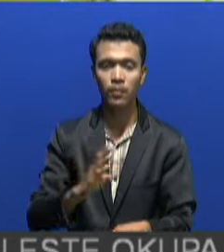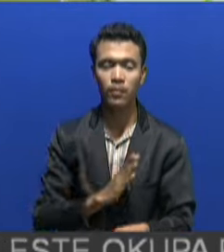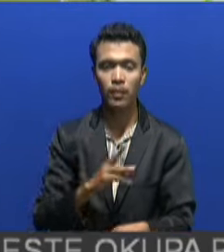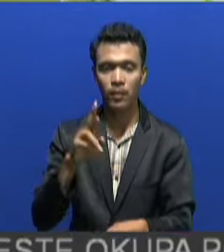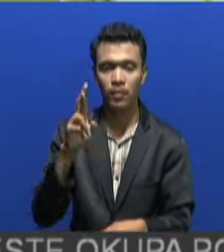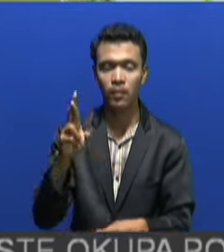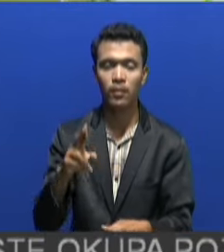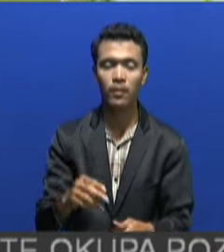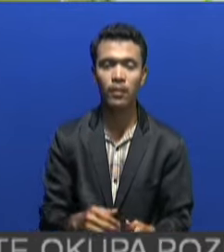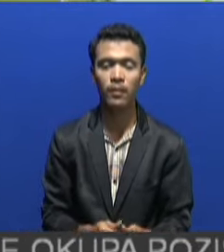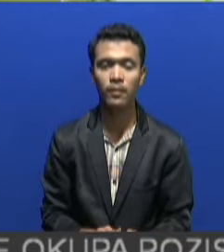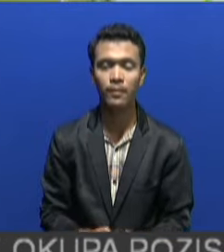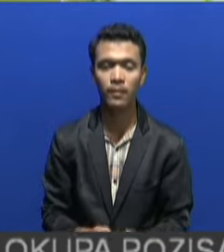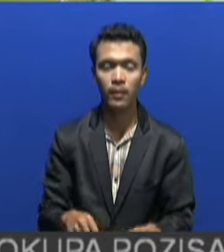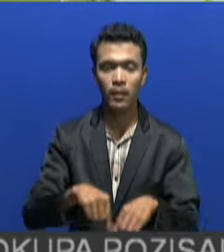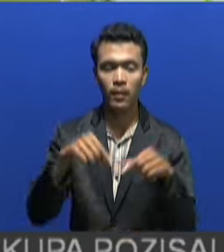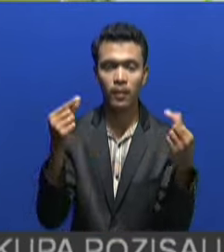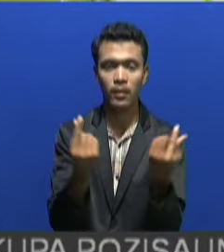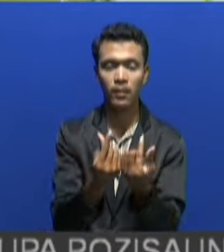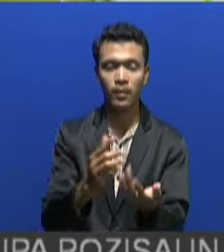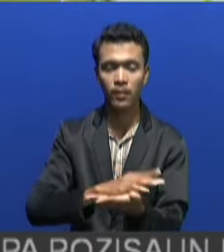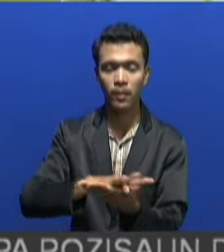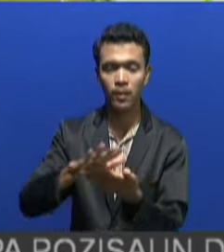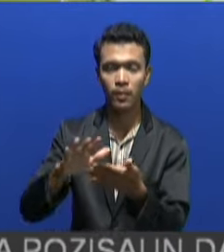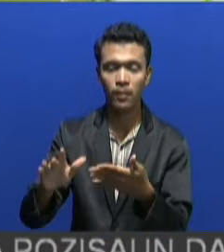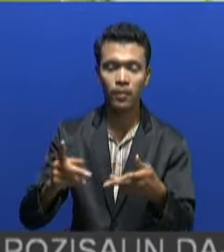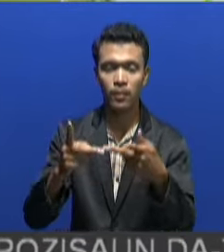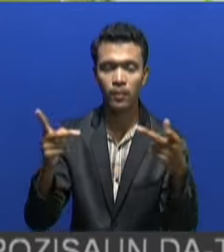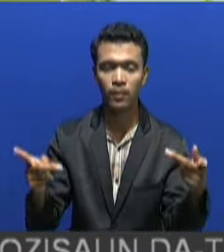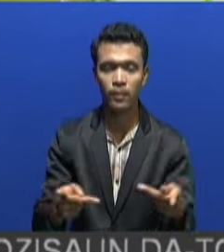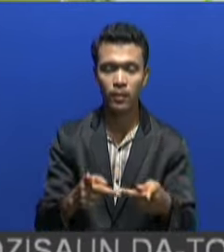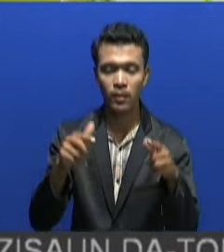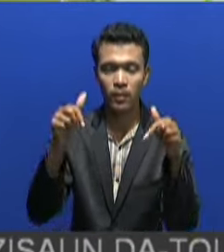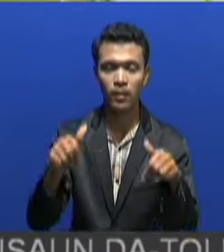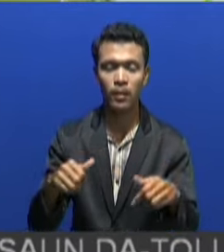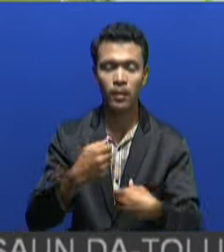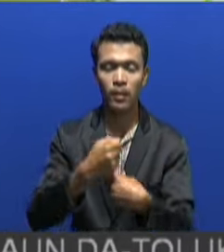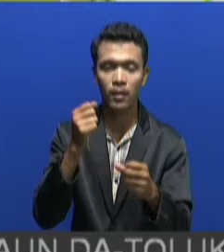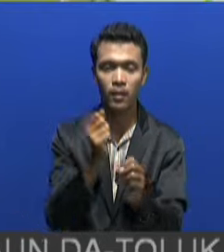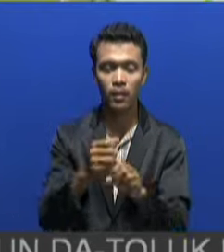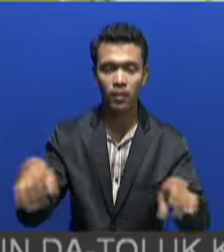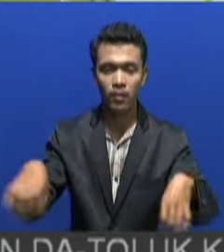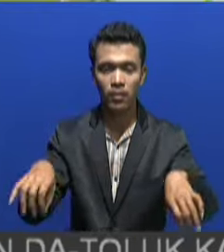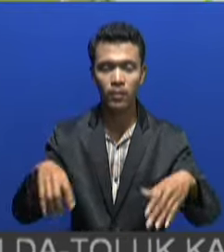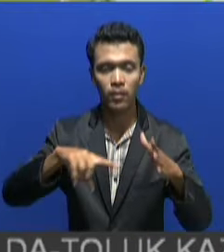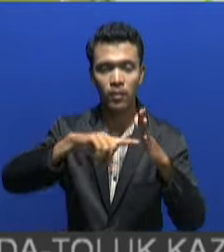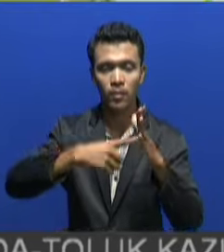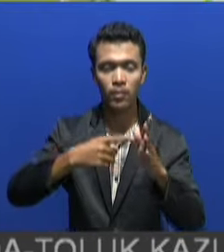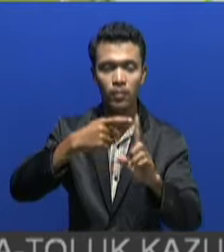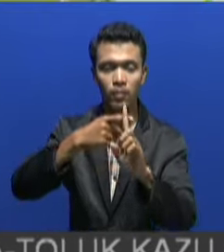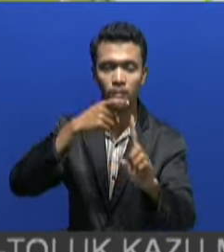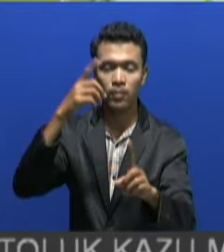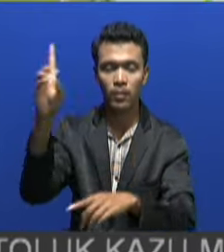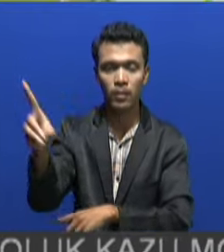iha equipa sir ne bemaka halau servisu iha fatini dene sira halau na sirin servisu husi parte da derto ora sendau